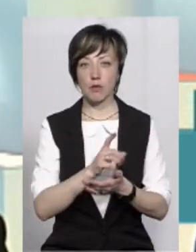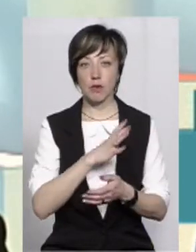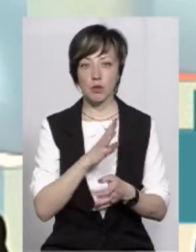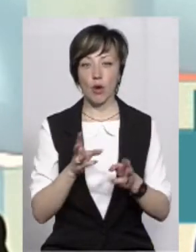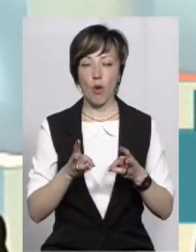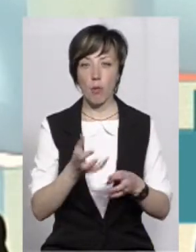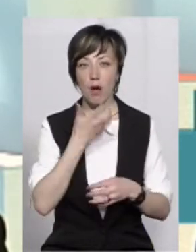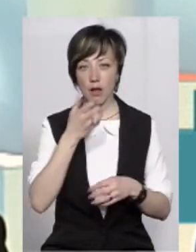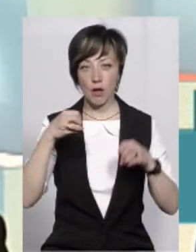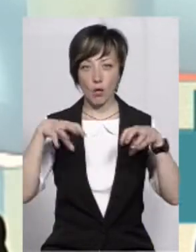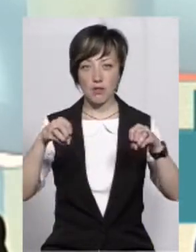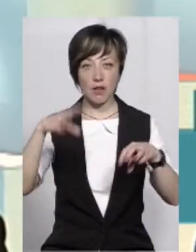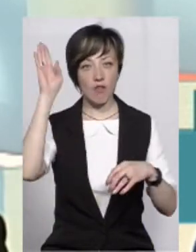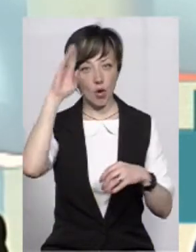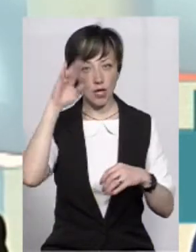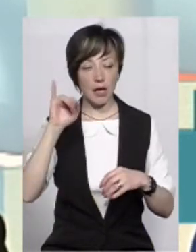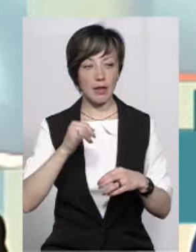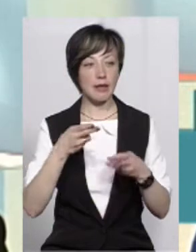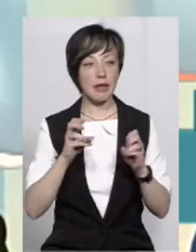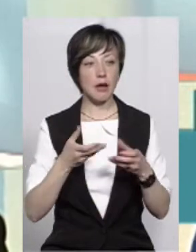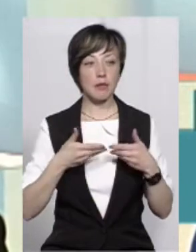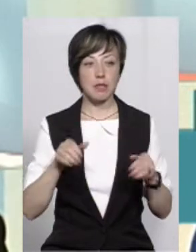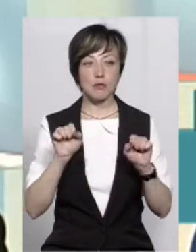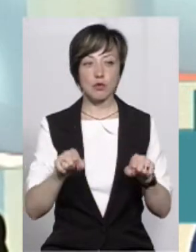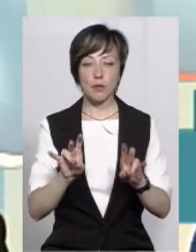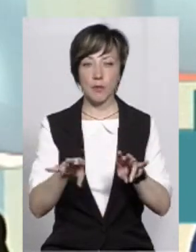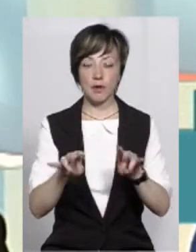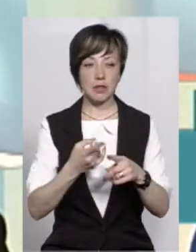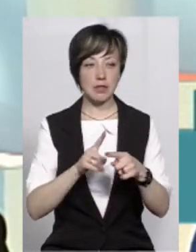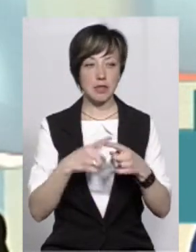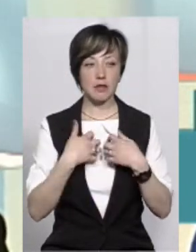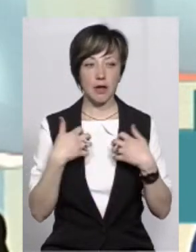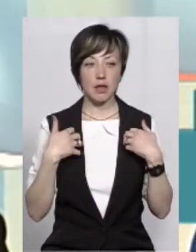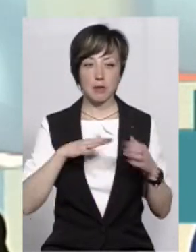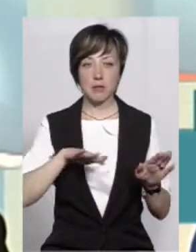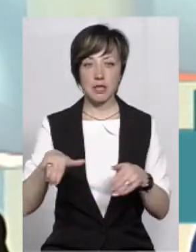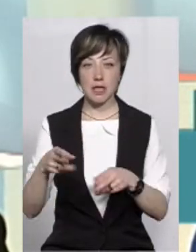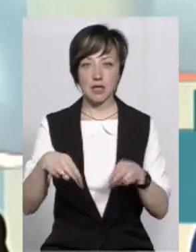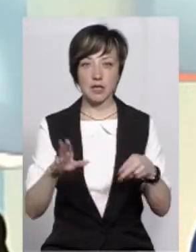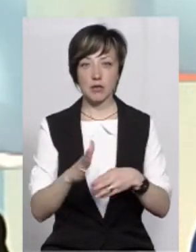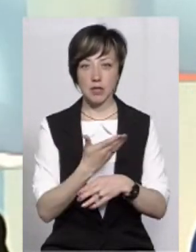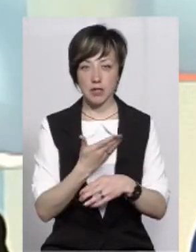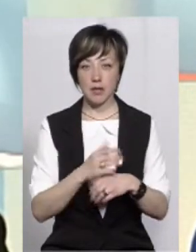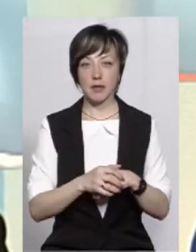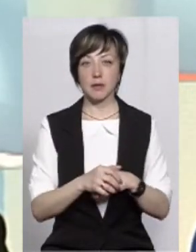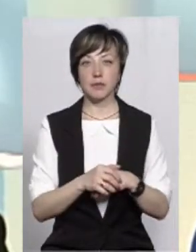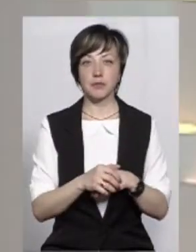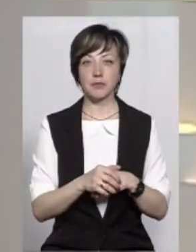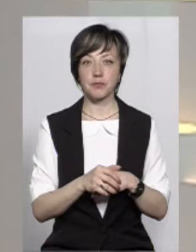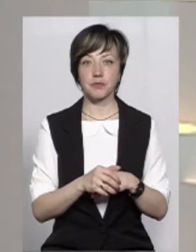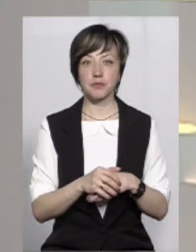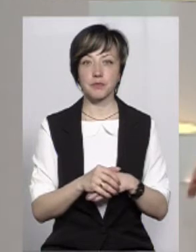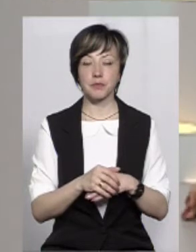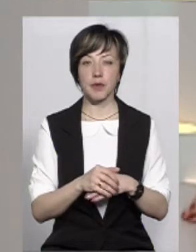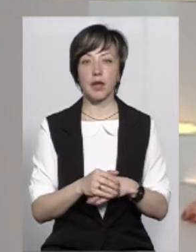бути якесь опалення, освітлення, вода. І де ми зможемо перетримувати цих тваринок після стерилізації? Їх же й годувати треба. Так,